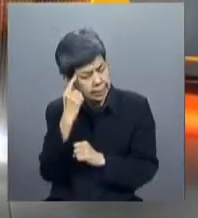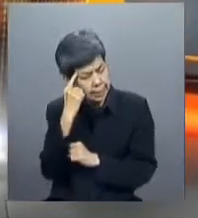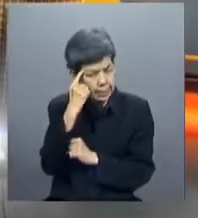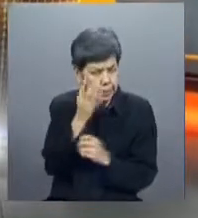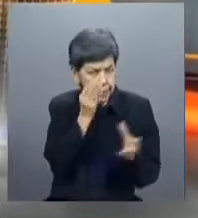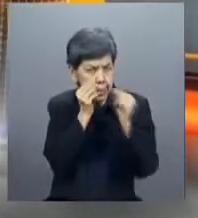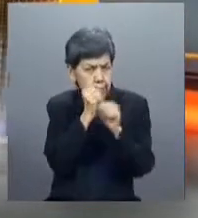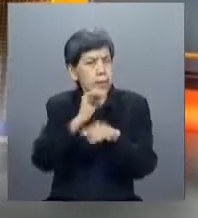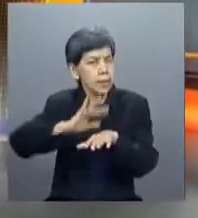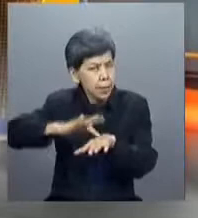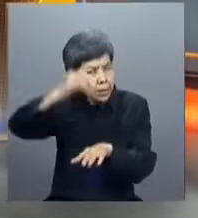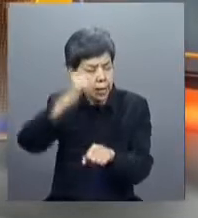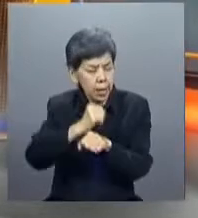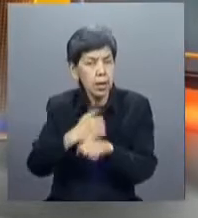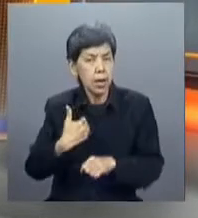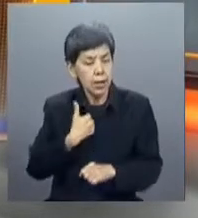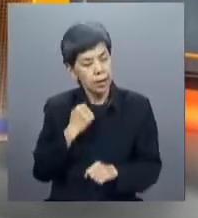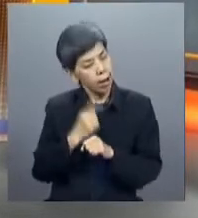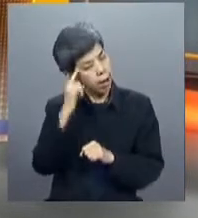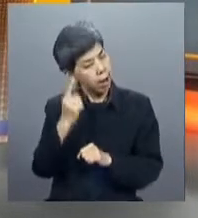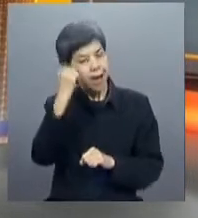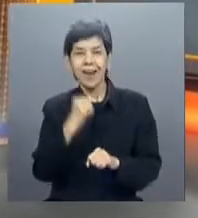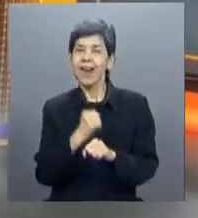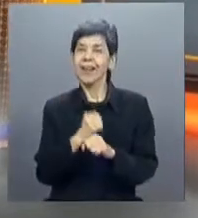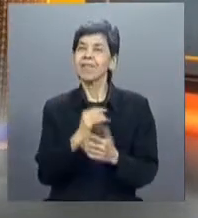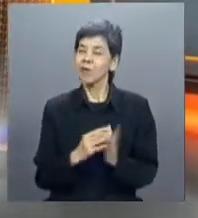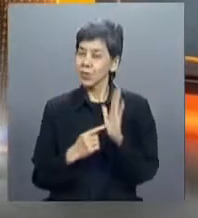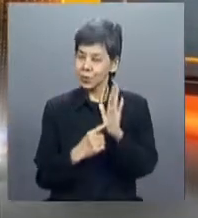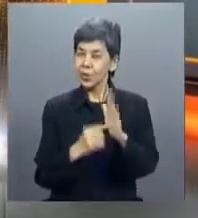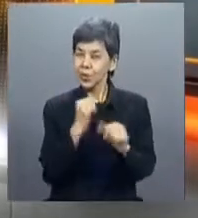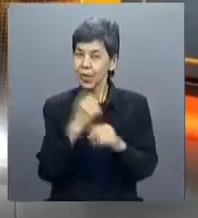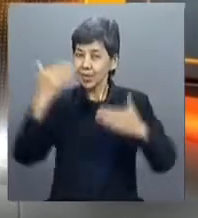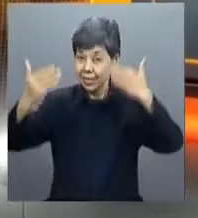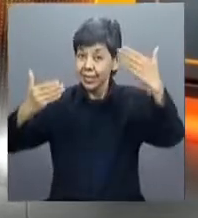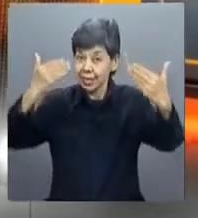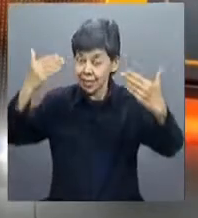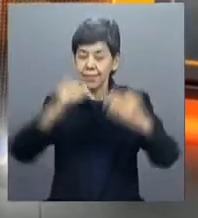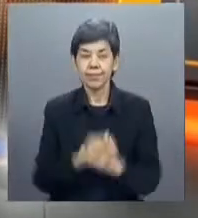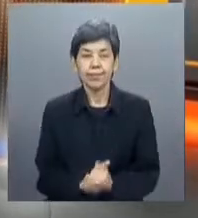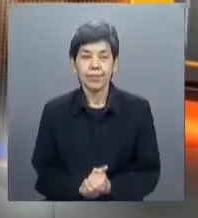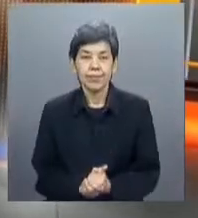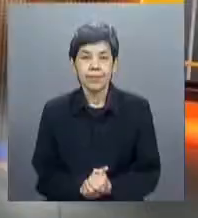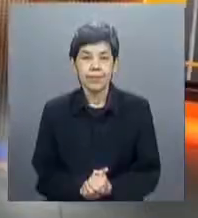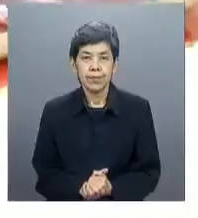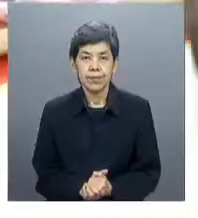แรงบันดาลใจจากธรรมชาตินะคะสร้างสรรค์ออกมาเป็นผลงานเชิงนามธรรมในนิทรรศการทีละเล็กทีละน้อยค่ะ